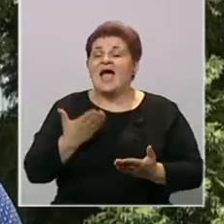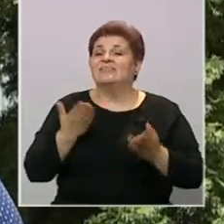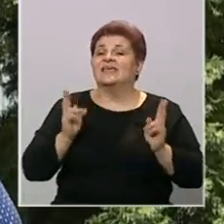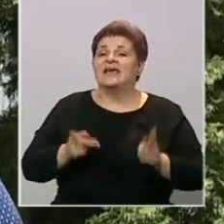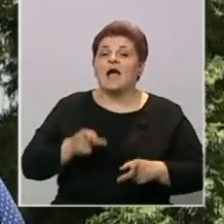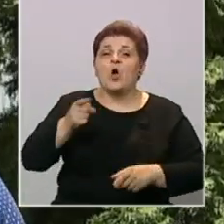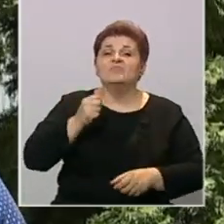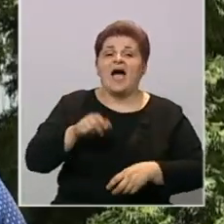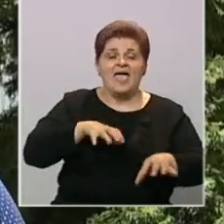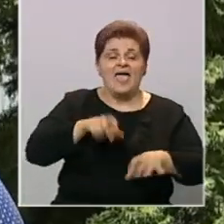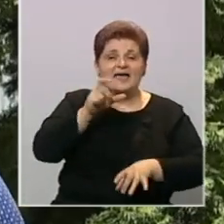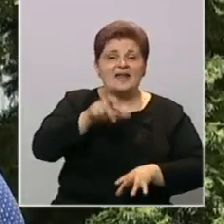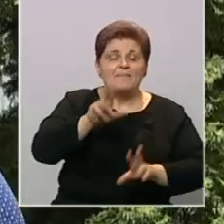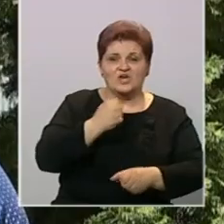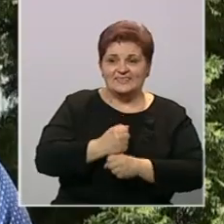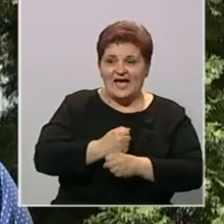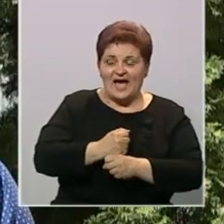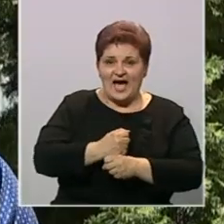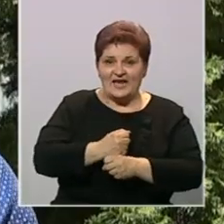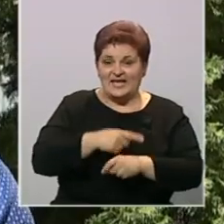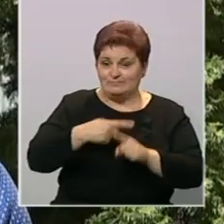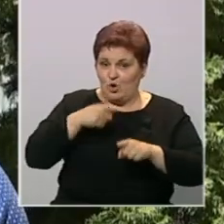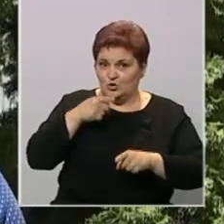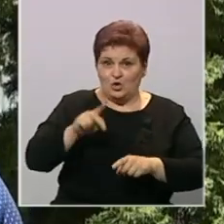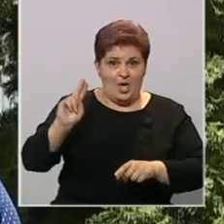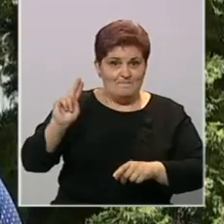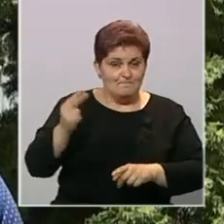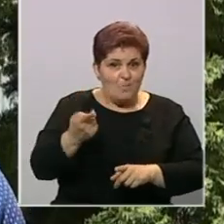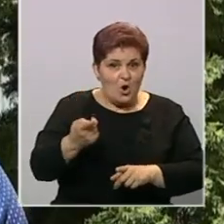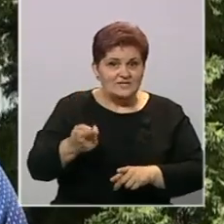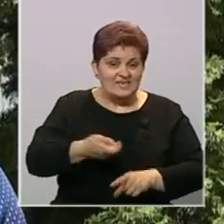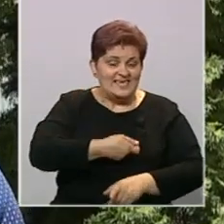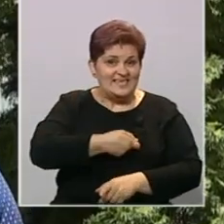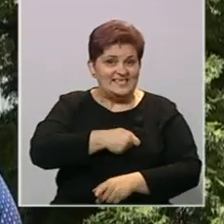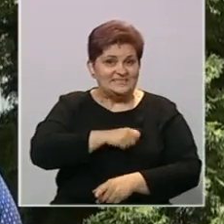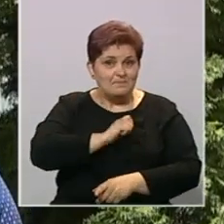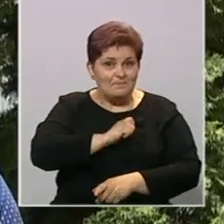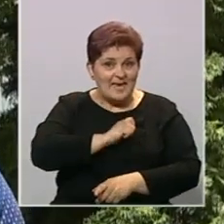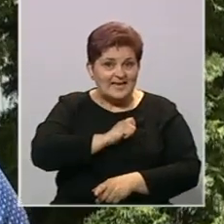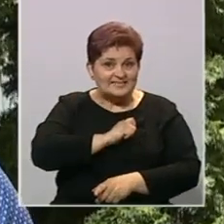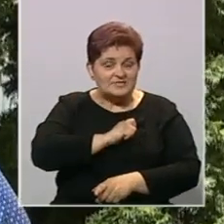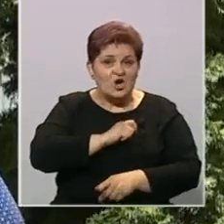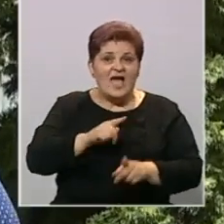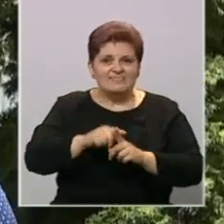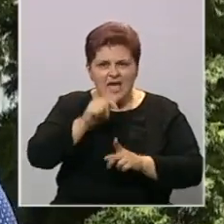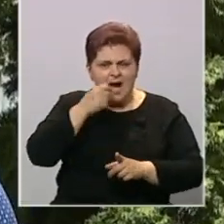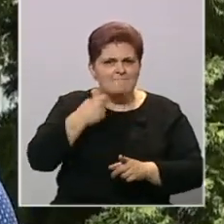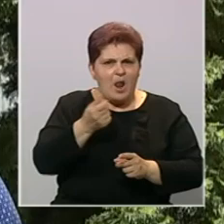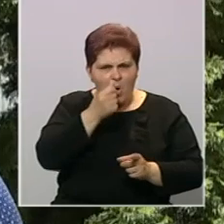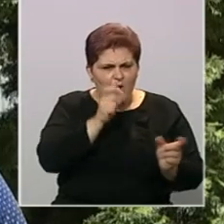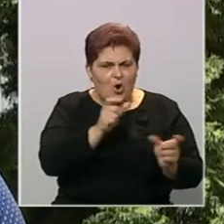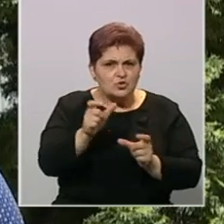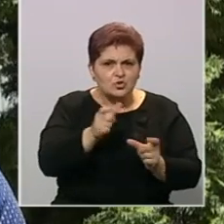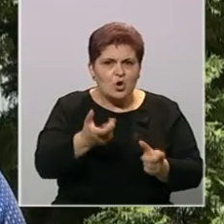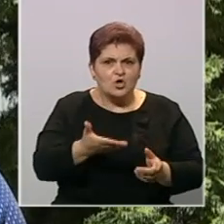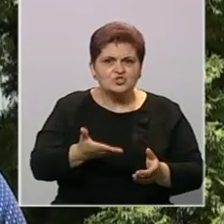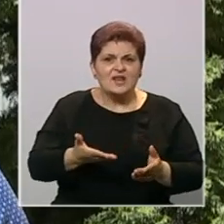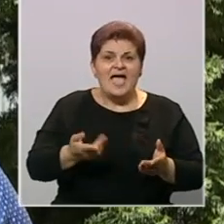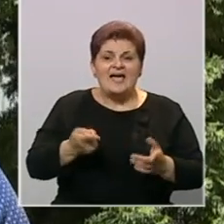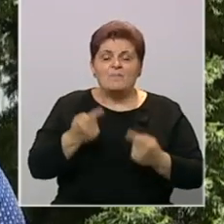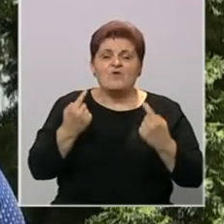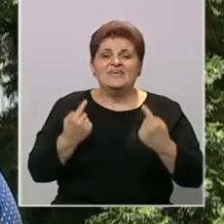taj radnik može da radi. Znači, iz tog razloga pozivamo i inspekcijske organe da izvrše kontrole kako bi, kažemo, ovo